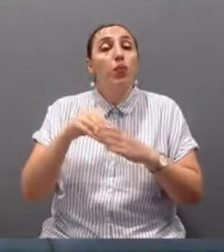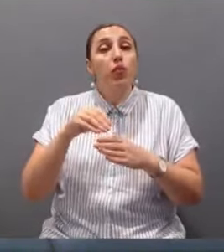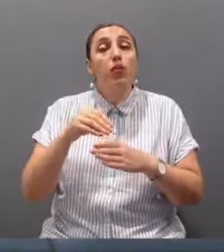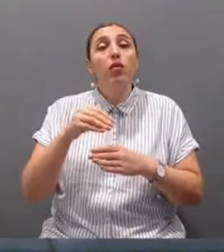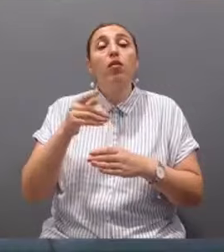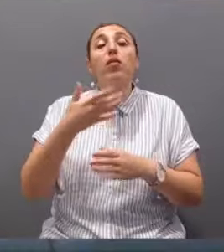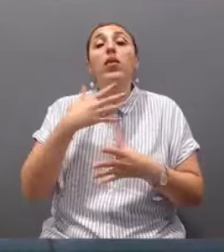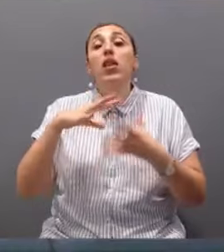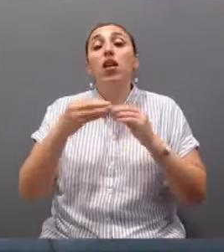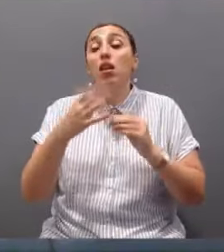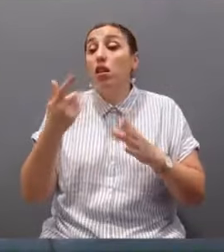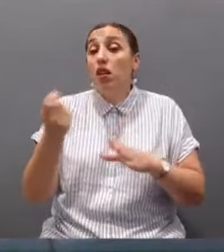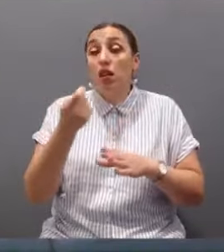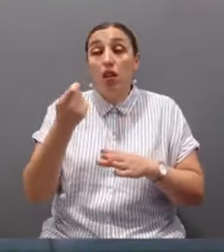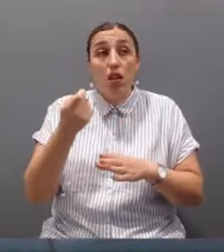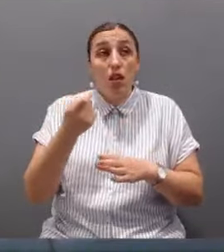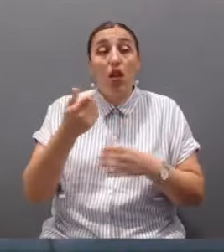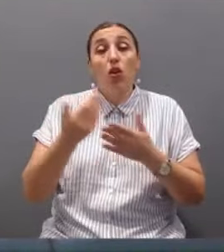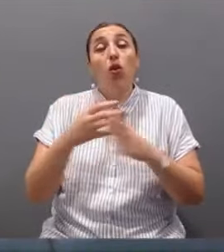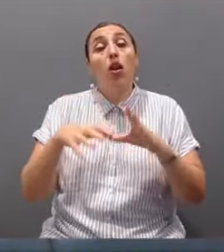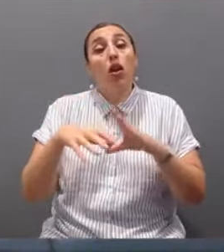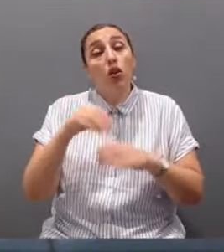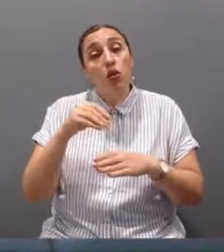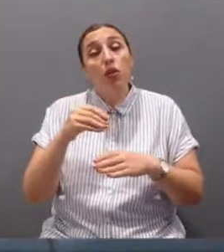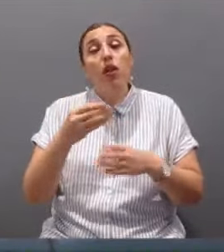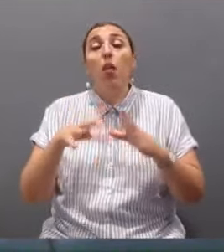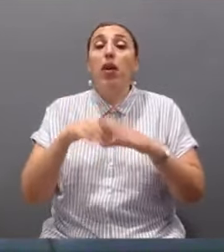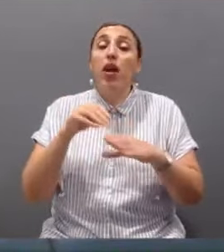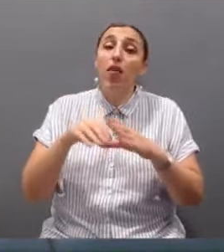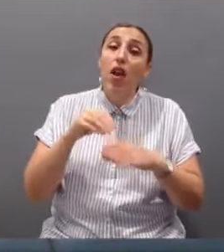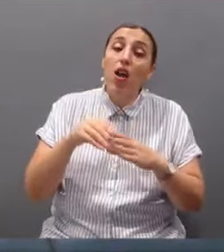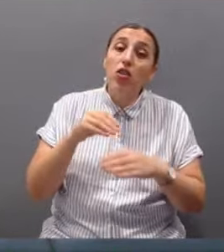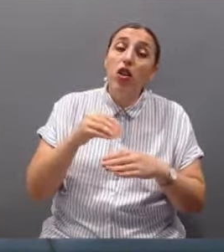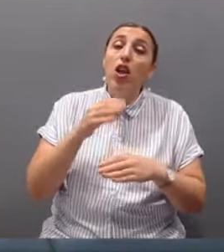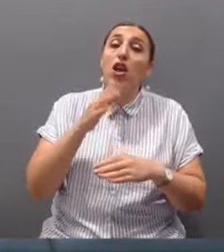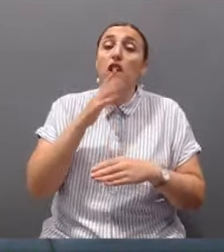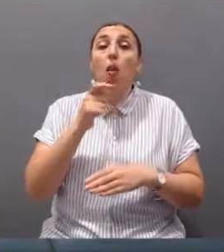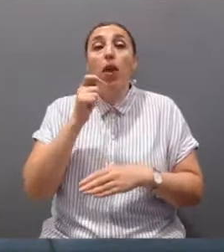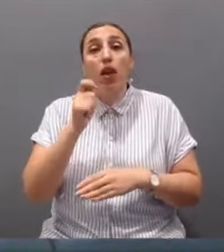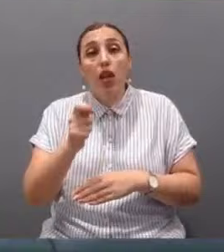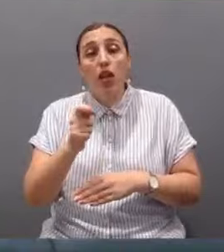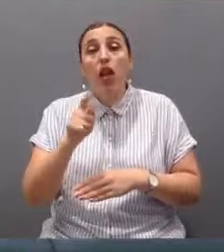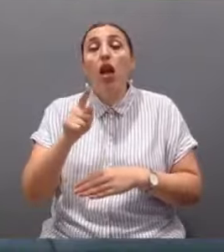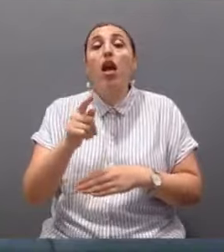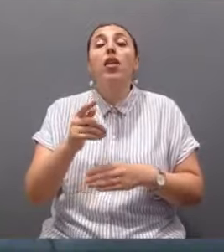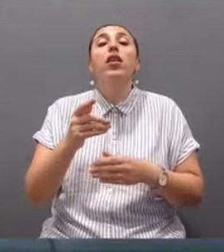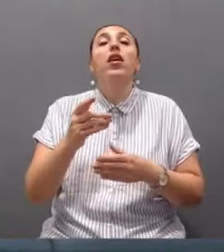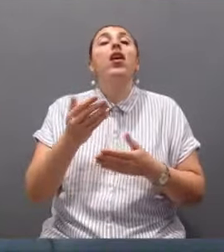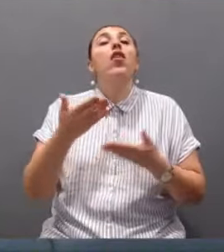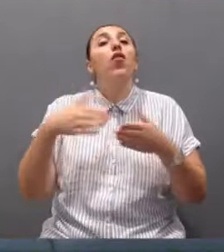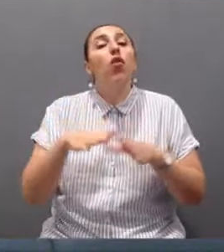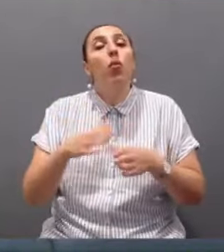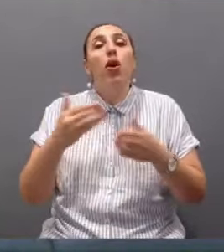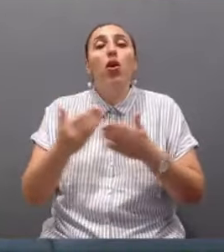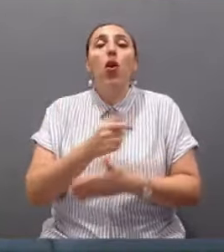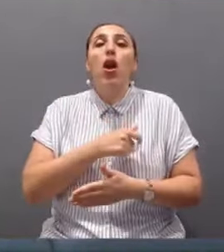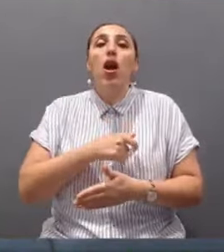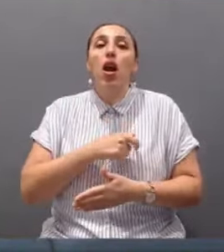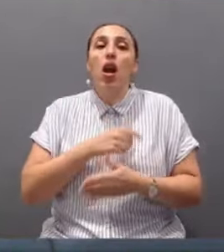մեծամասնության չձևավորման դեպքում նոր ընտրությունների կամ քվեարկության նշանակման ու անցկացման ժամկետները, կարգը, ինչպես նաև նոր քաղաքական